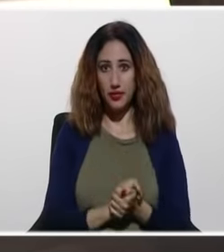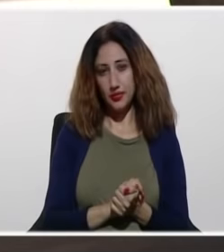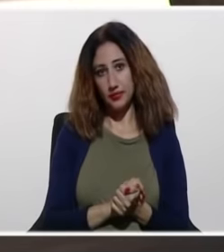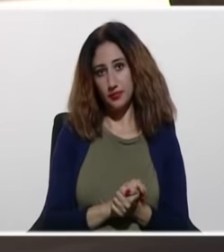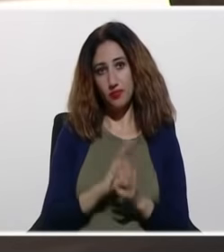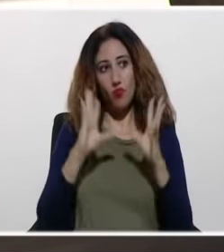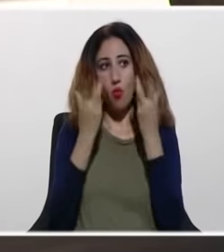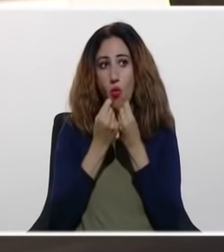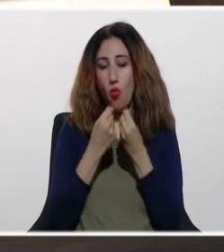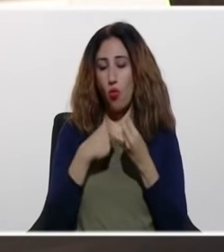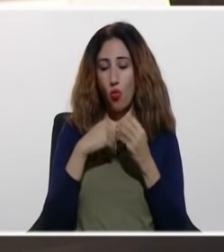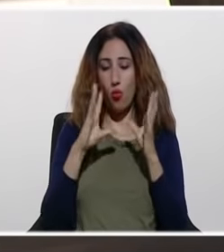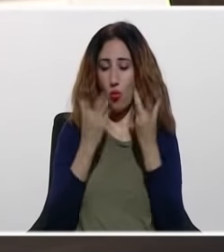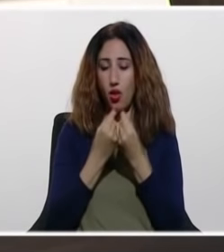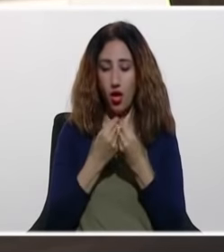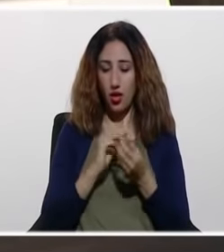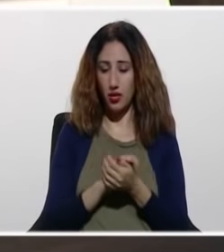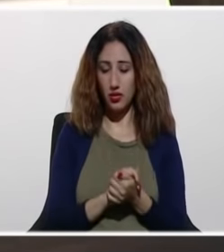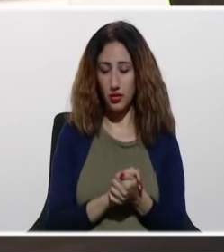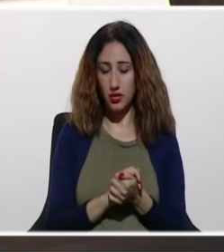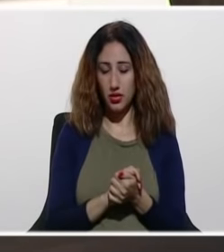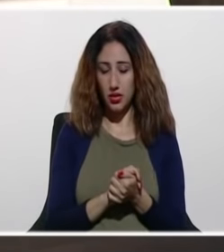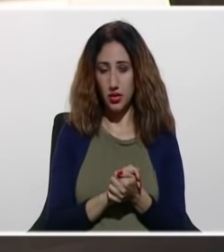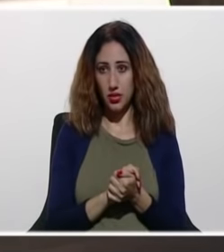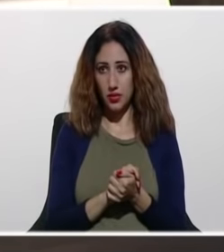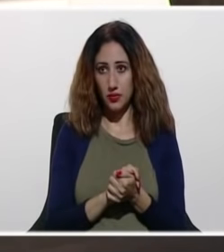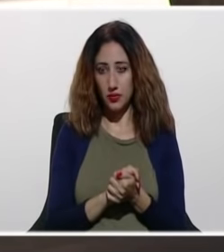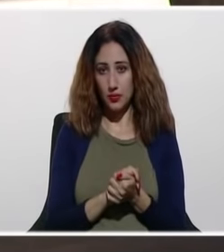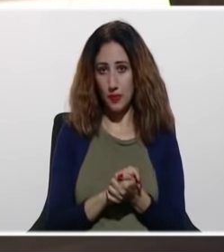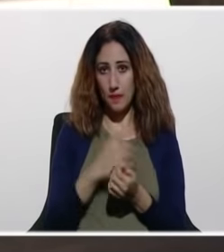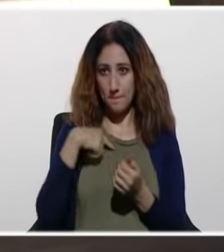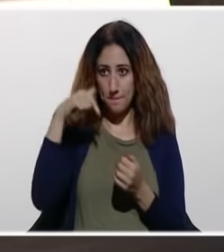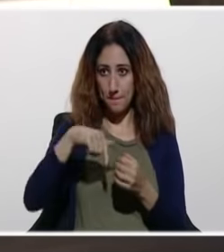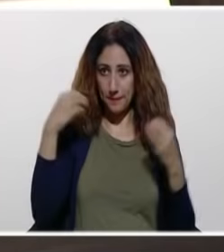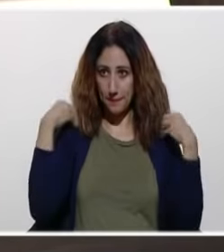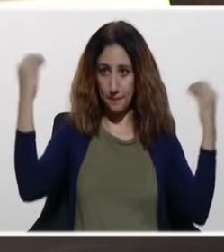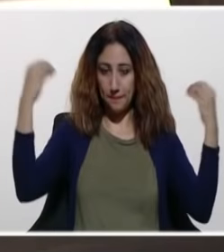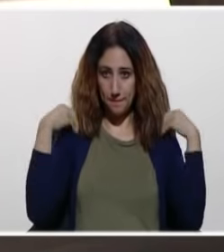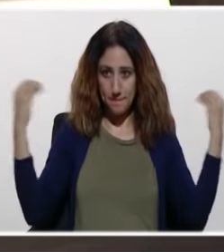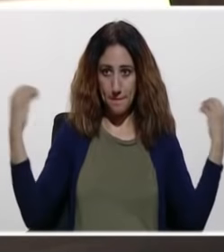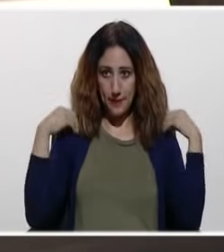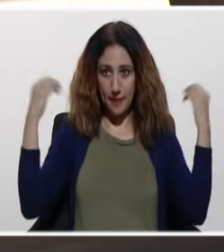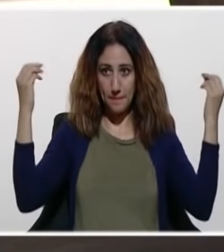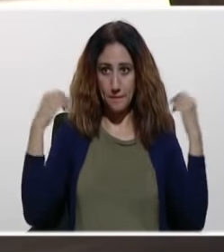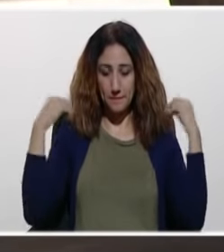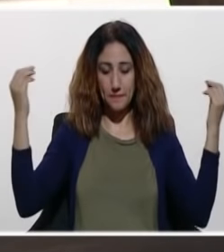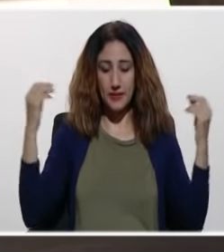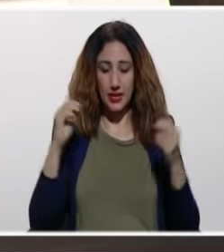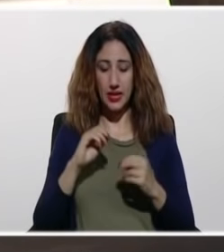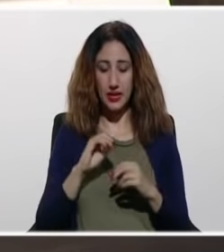بتمثل كل حاجة يعني. دلوقتي التمرين بالنسبة لي كل حاجة.